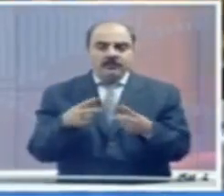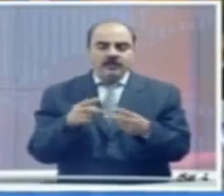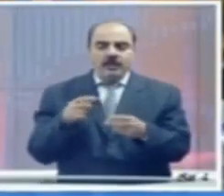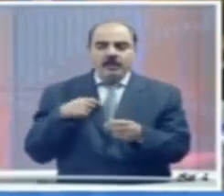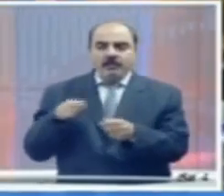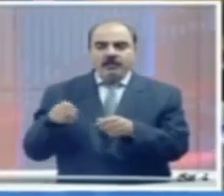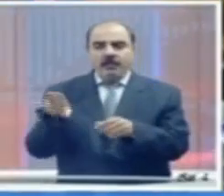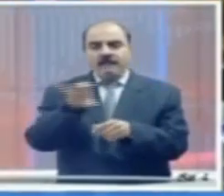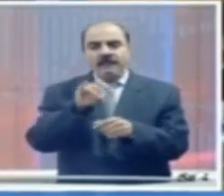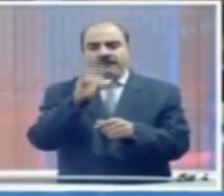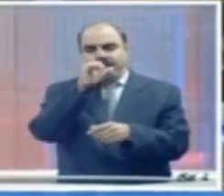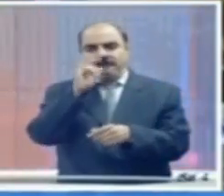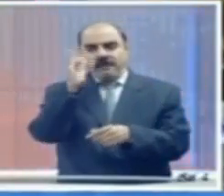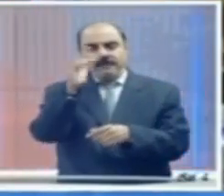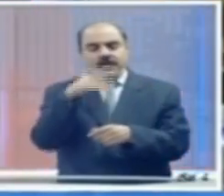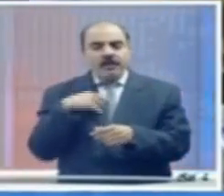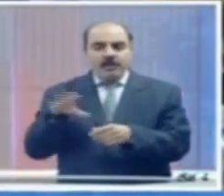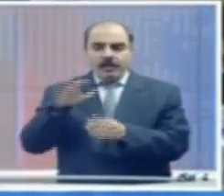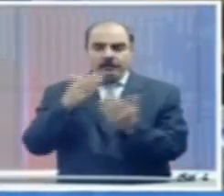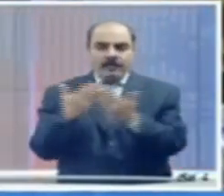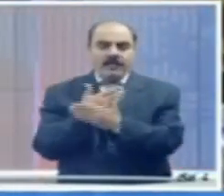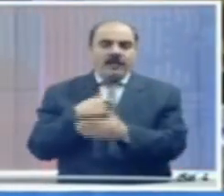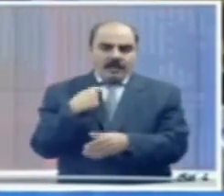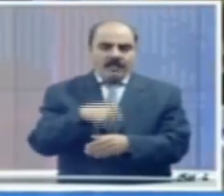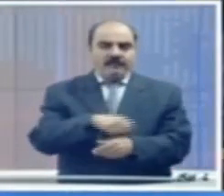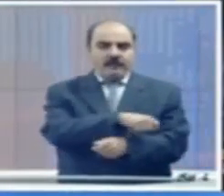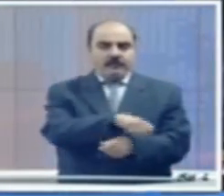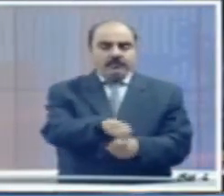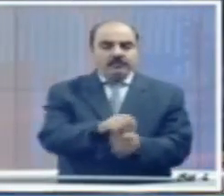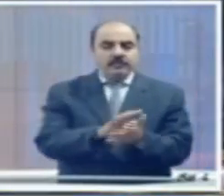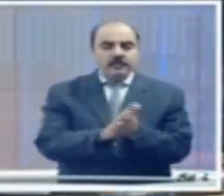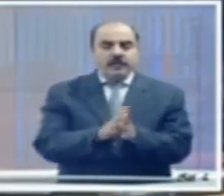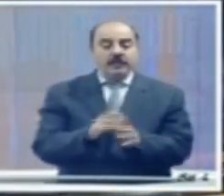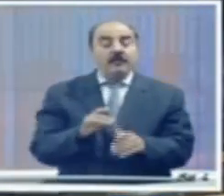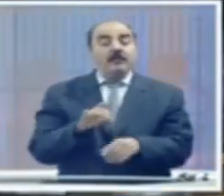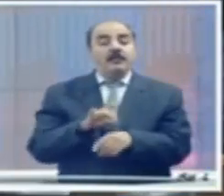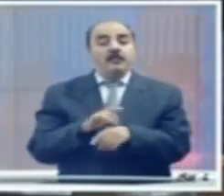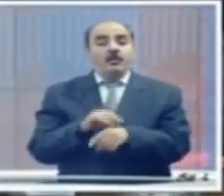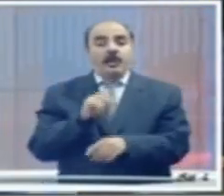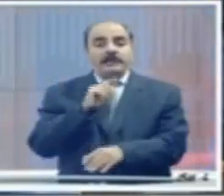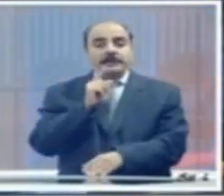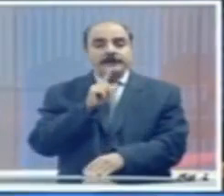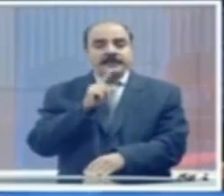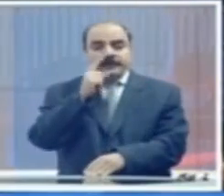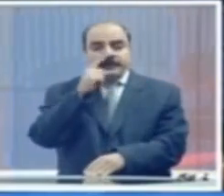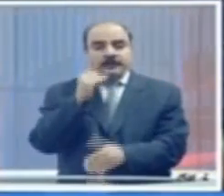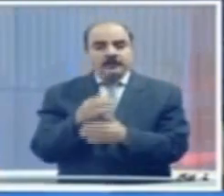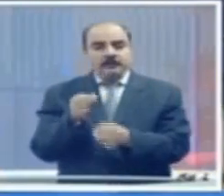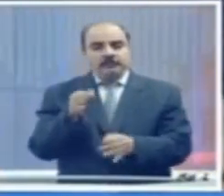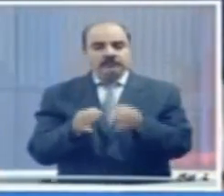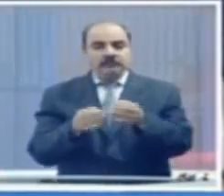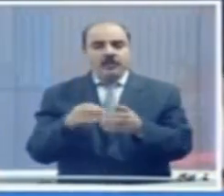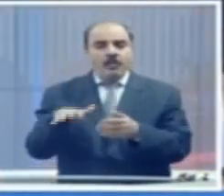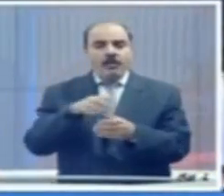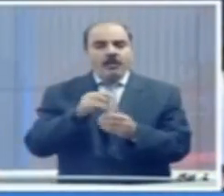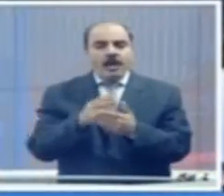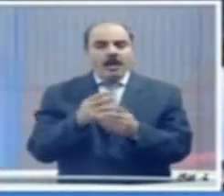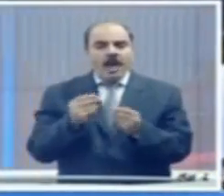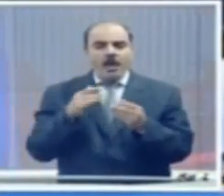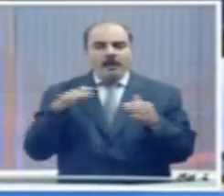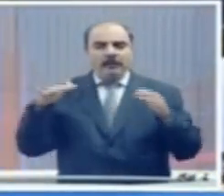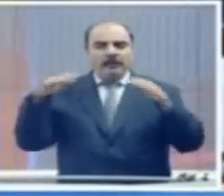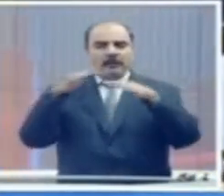لأهالينا من القرى الأكثر احتياجا. من ناحية أخرى، استعرضت الدكتورة ياسمين فؤاد نتائج ومؤشرات خطة